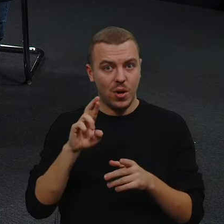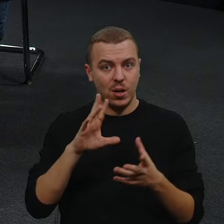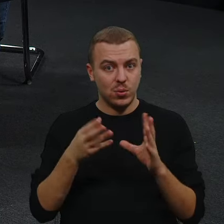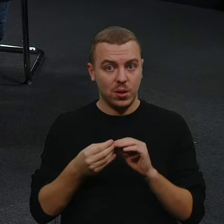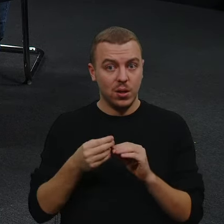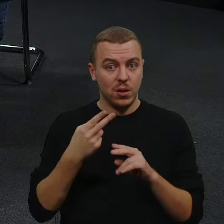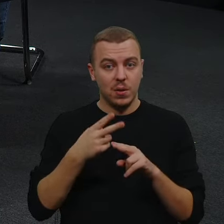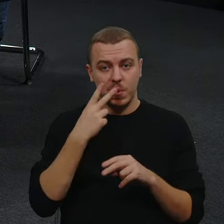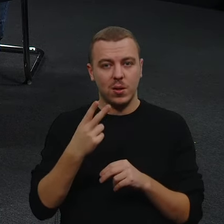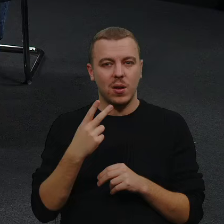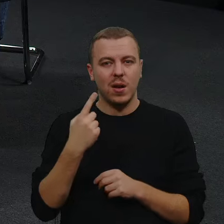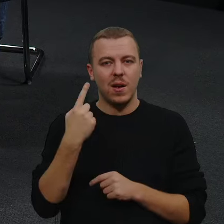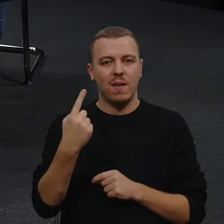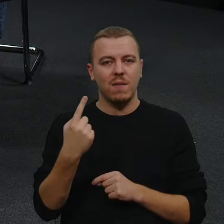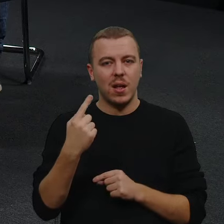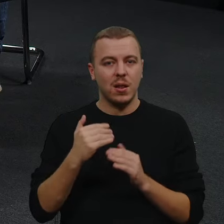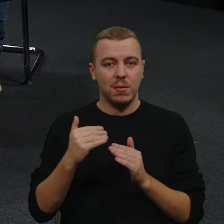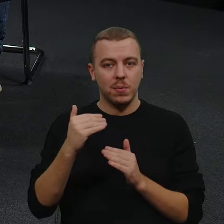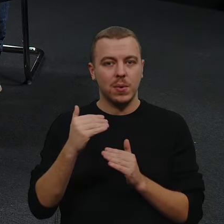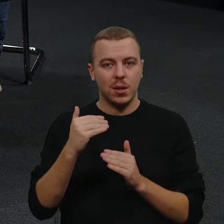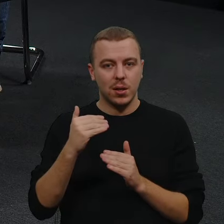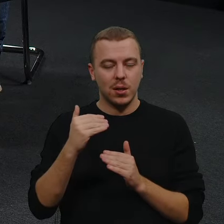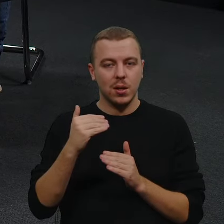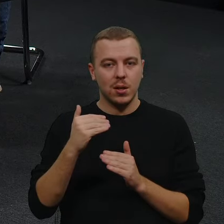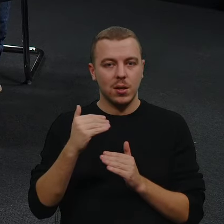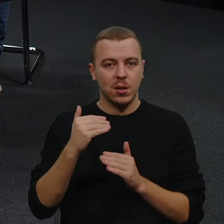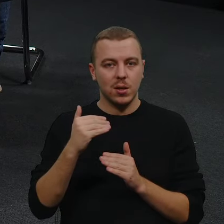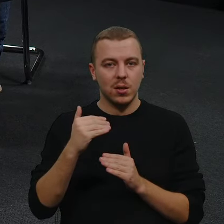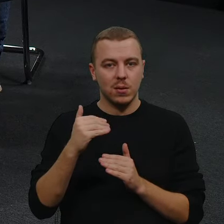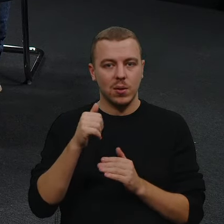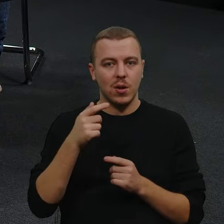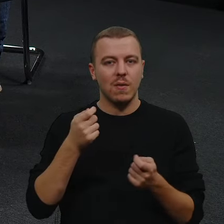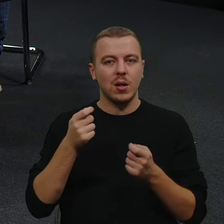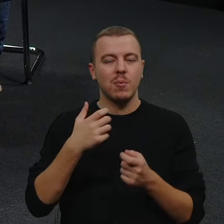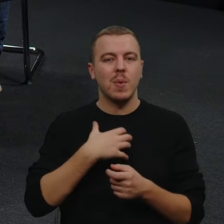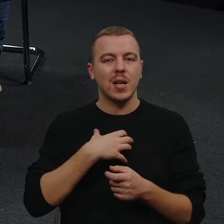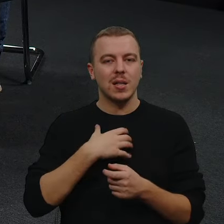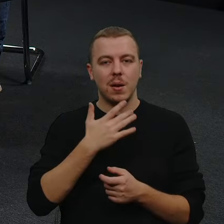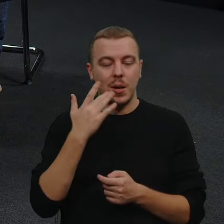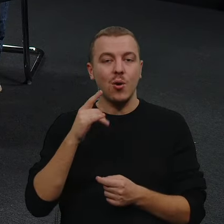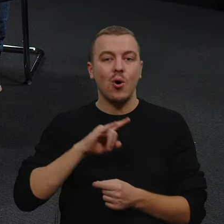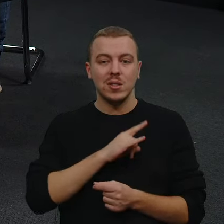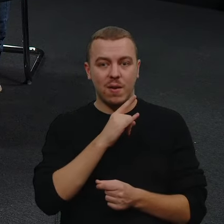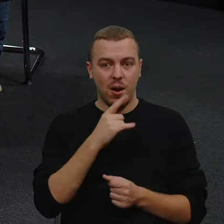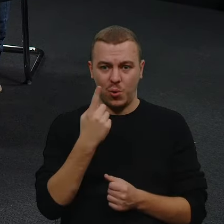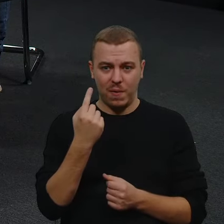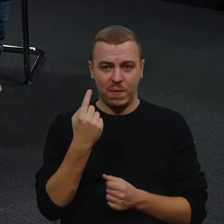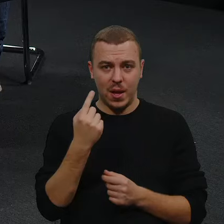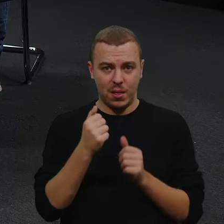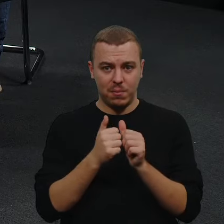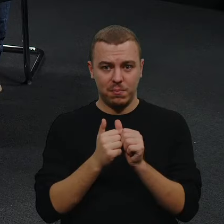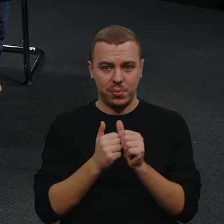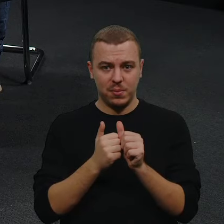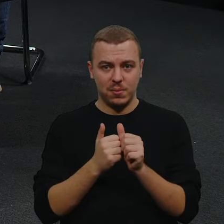vis dėlto yra, nu, tik per vieną mandatą socdemai pirmauja nuo valdančiosios pagrindinės partijos, konservatorių turiu galvoje, tik per vieną